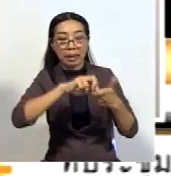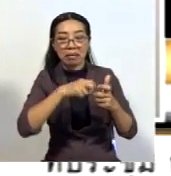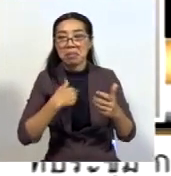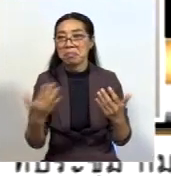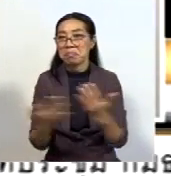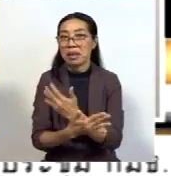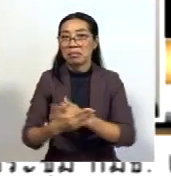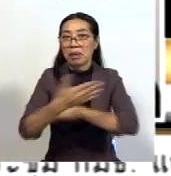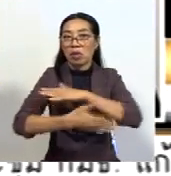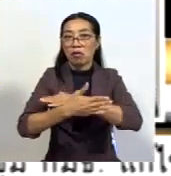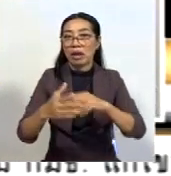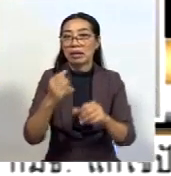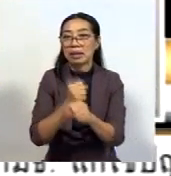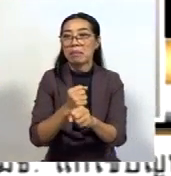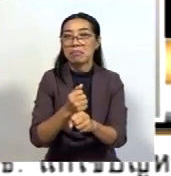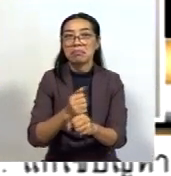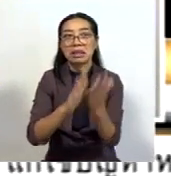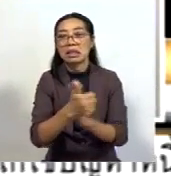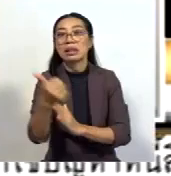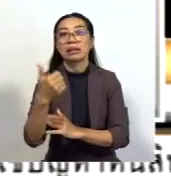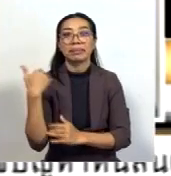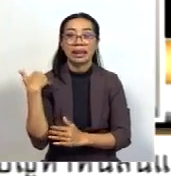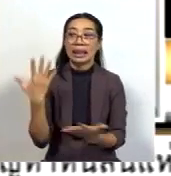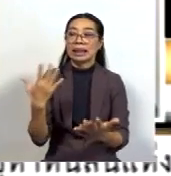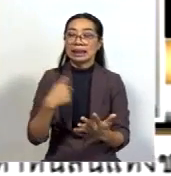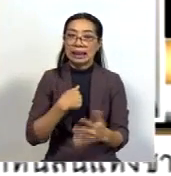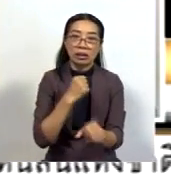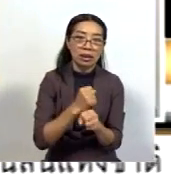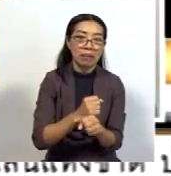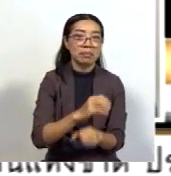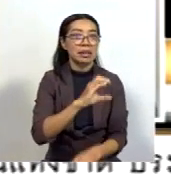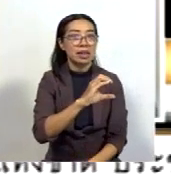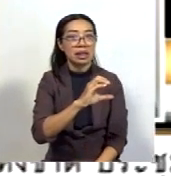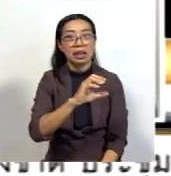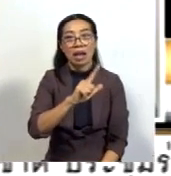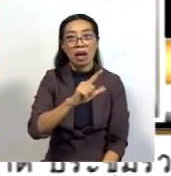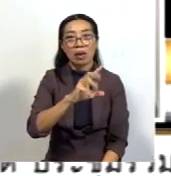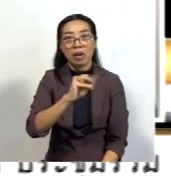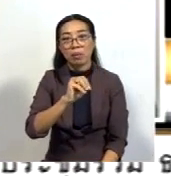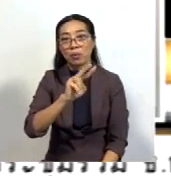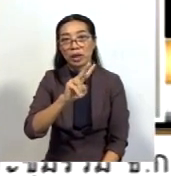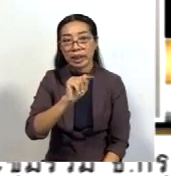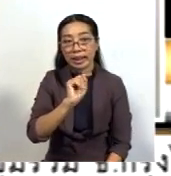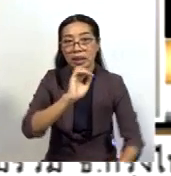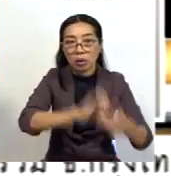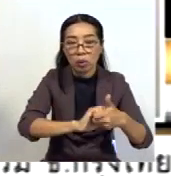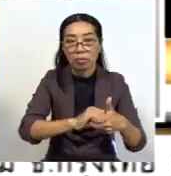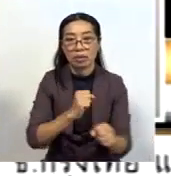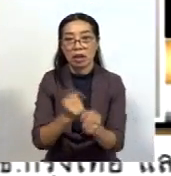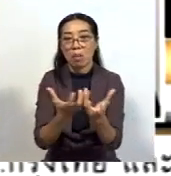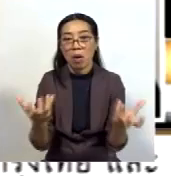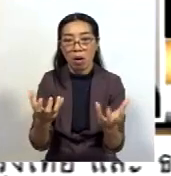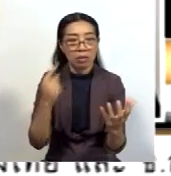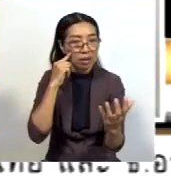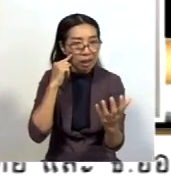วันนี้เราก็เชื่อมโยงเศรษฐกิจของเราจากแอคเวกจาก CLAVT นะเพิ่มมูลค่าสินค้ารอบบ้าน